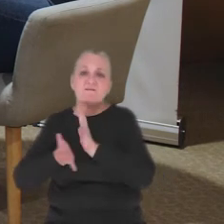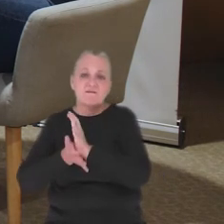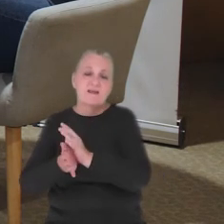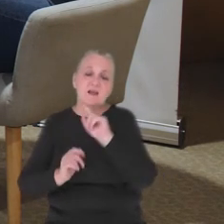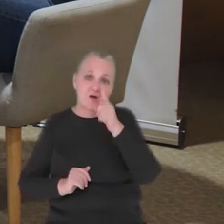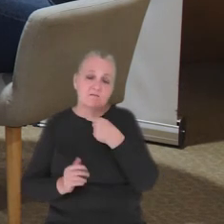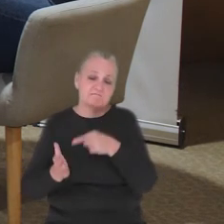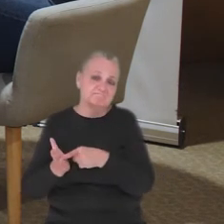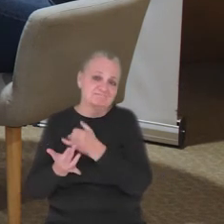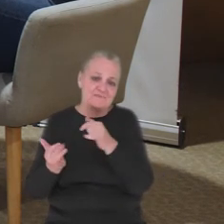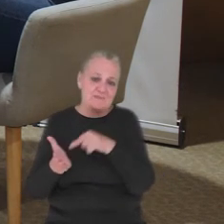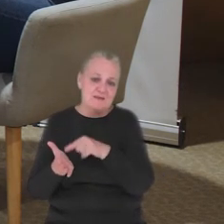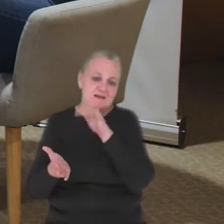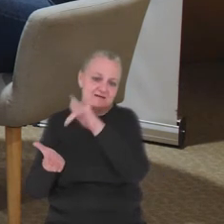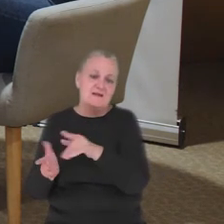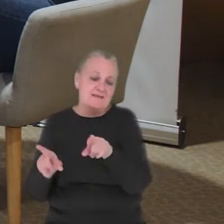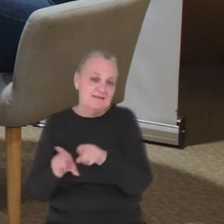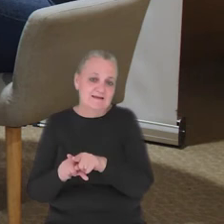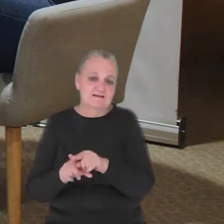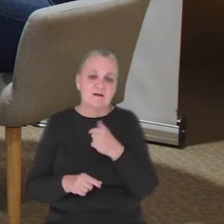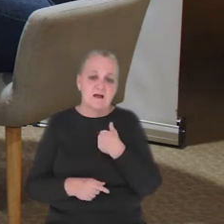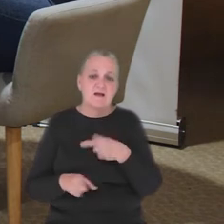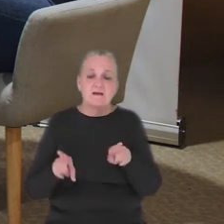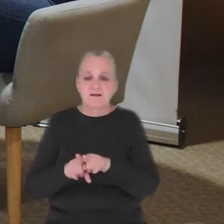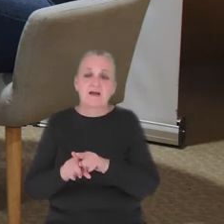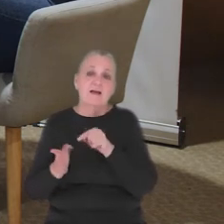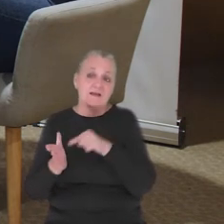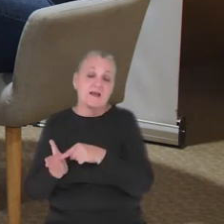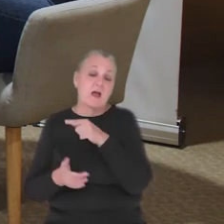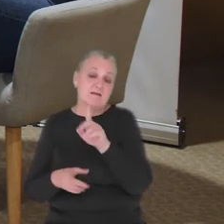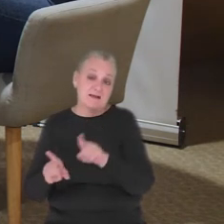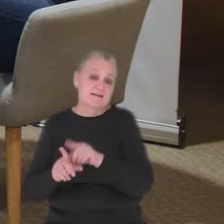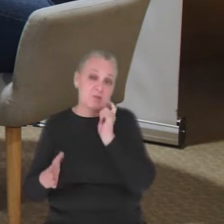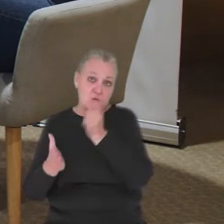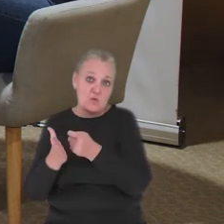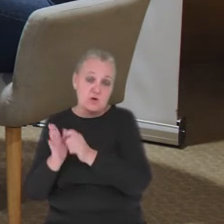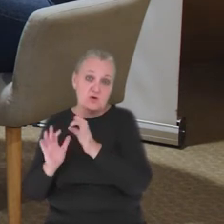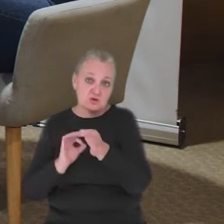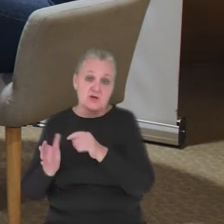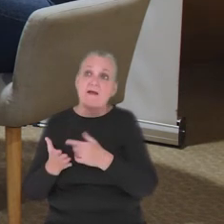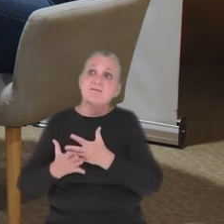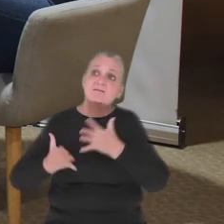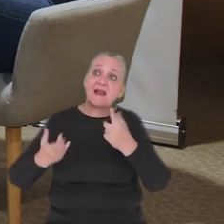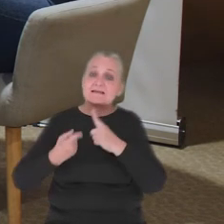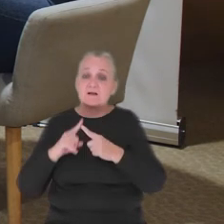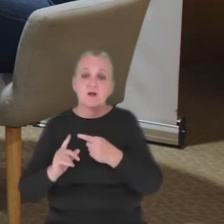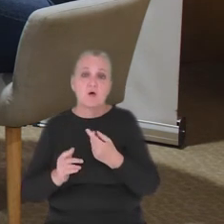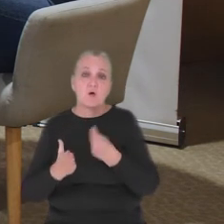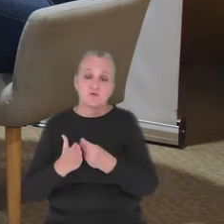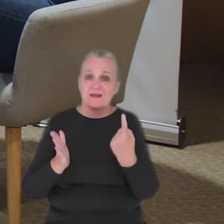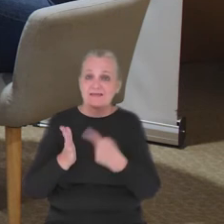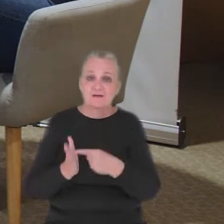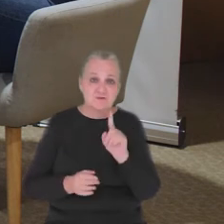i G. Sama sobie kupiłam taki stoliczek na MFKiG i to nie jest wielkie stoisko, które kosztuje 1000 zł,